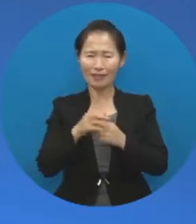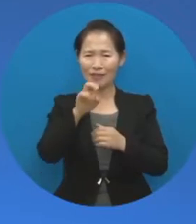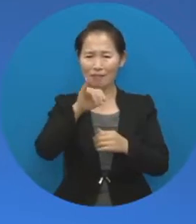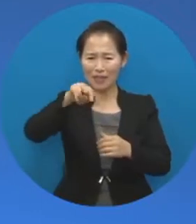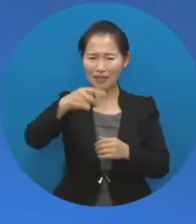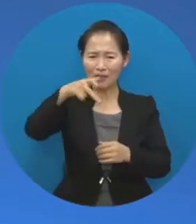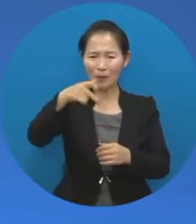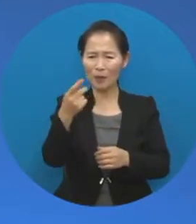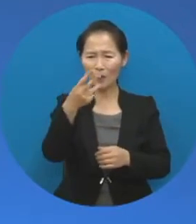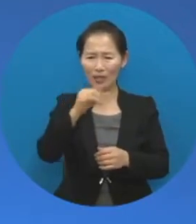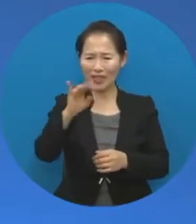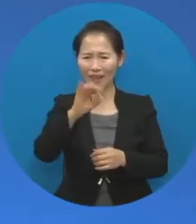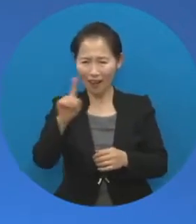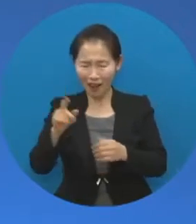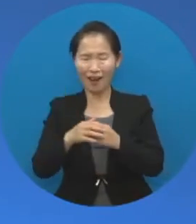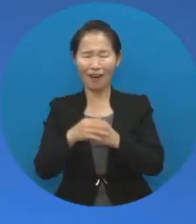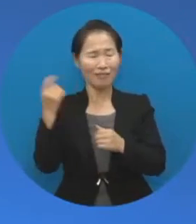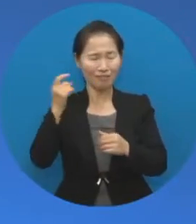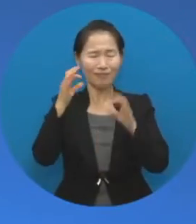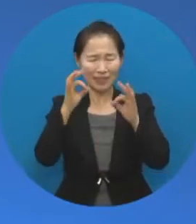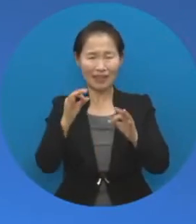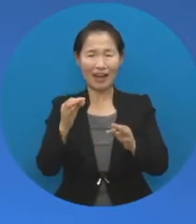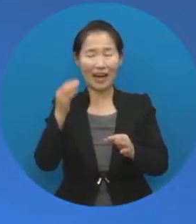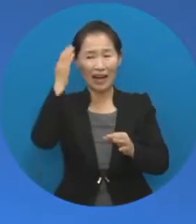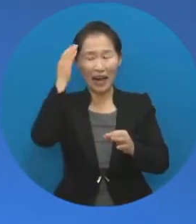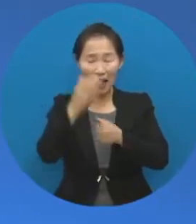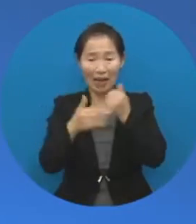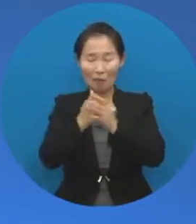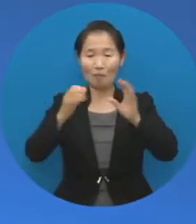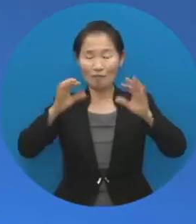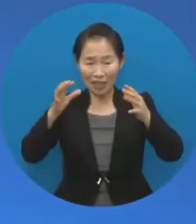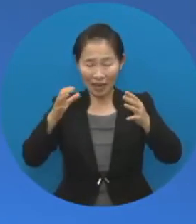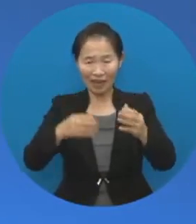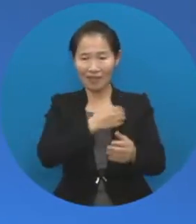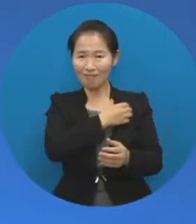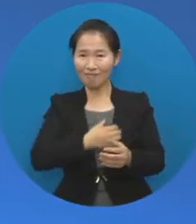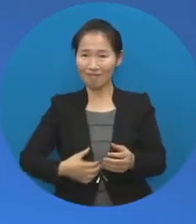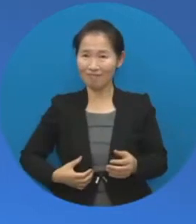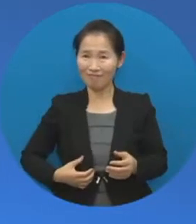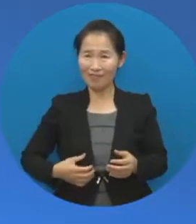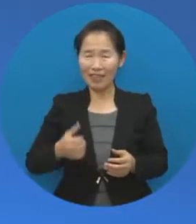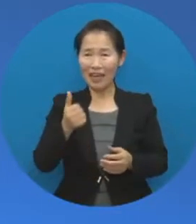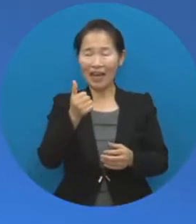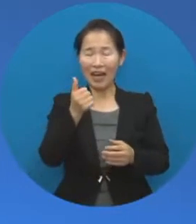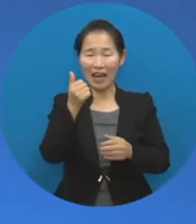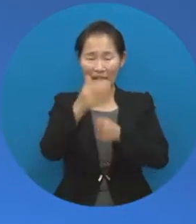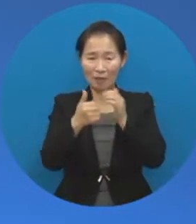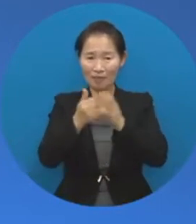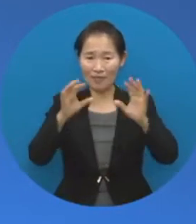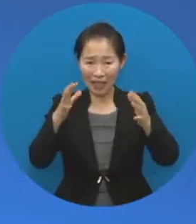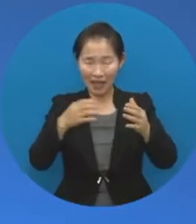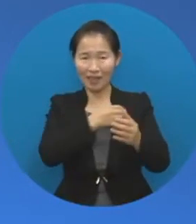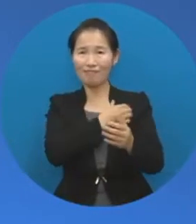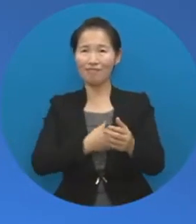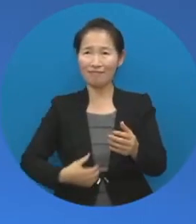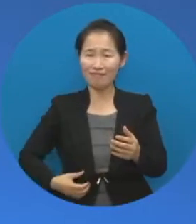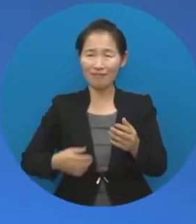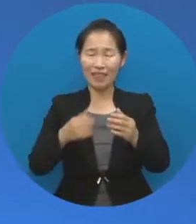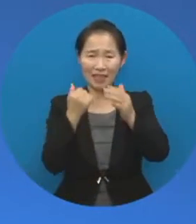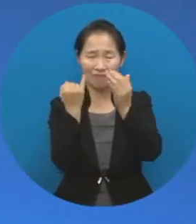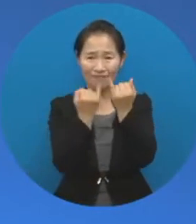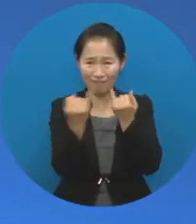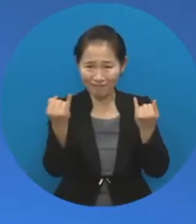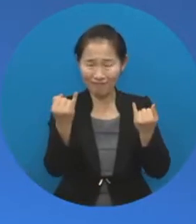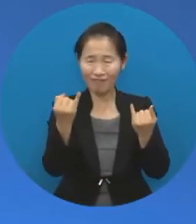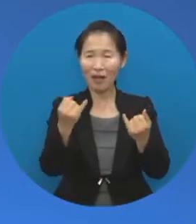나라의 홍보대사야 그러시는 거예요. 제가 아무에게도 알려지지 않았을 때 그러면서 저에게 사명을 주시는 거예요.